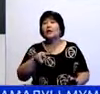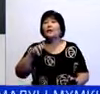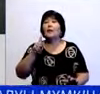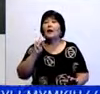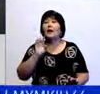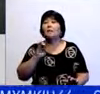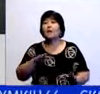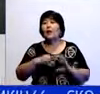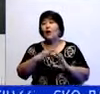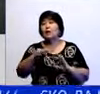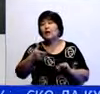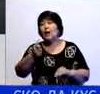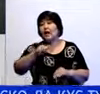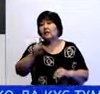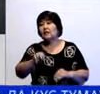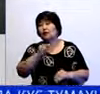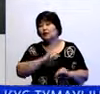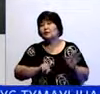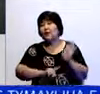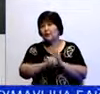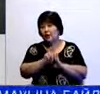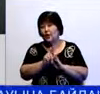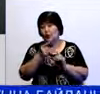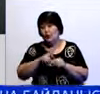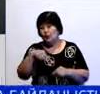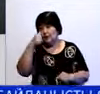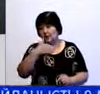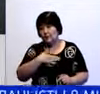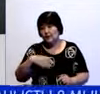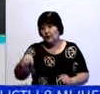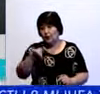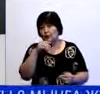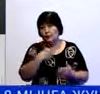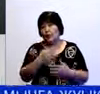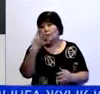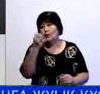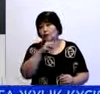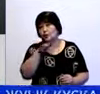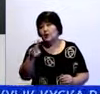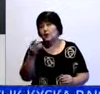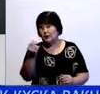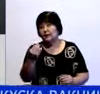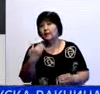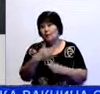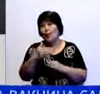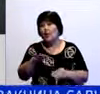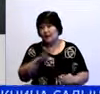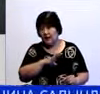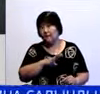елді мекендерін газдандыру жұмыстарын бастауға осы жылға бізге республикалық бюджеттен 500 миллион теңге қаражат